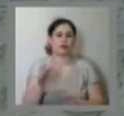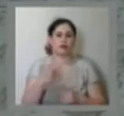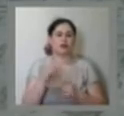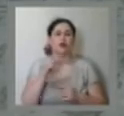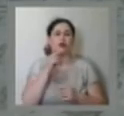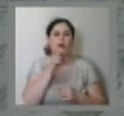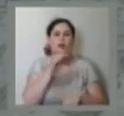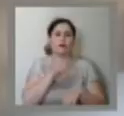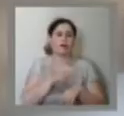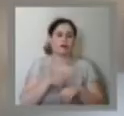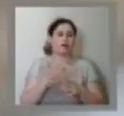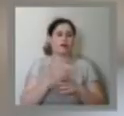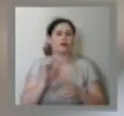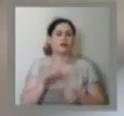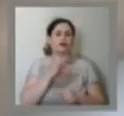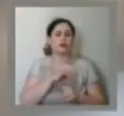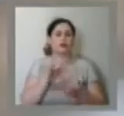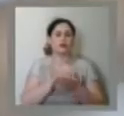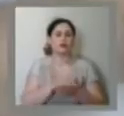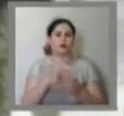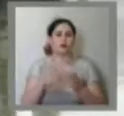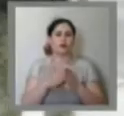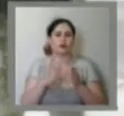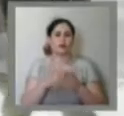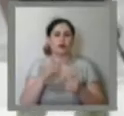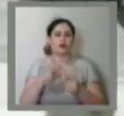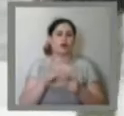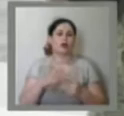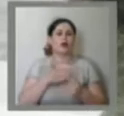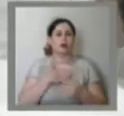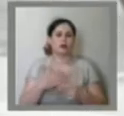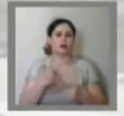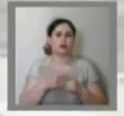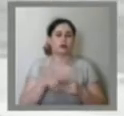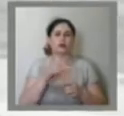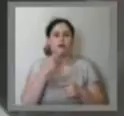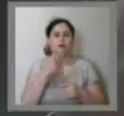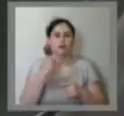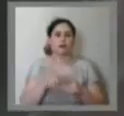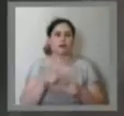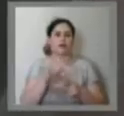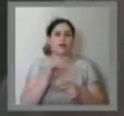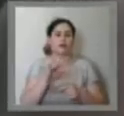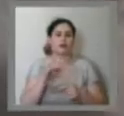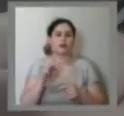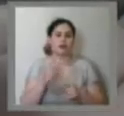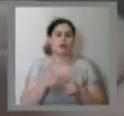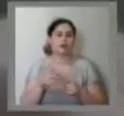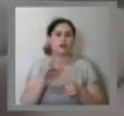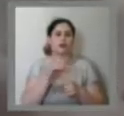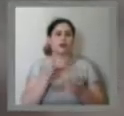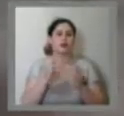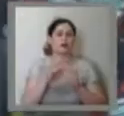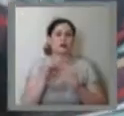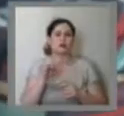варто завантажити додаток вдома, а на КПВВ його активувати, говорять ті, хто перетнув адмінмежу. Оскільки інтернет нестабільний, іноді